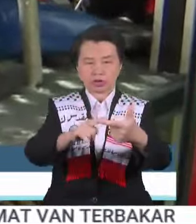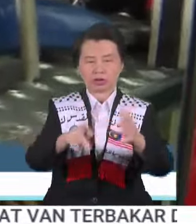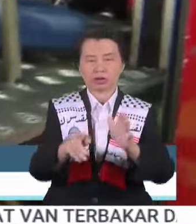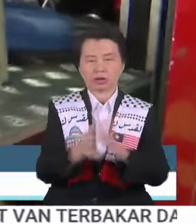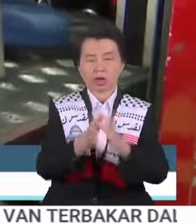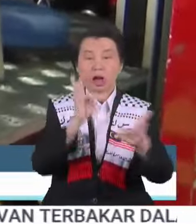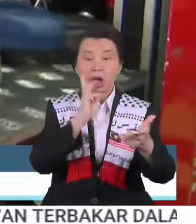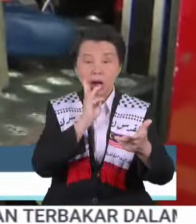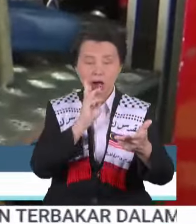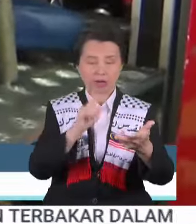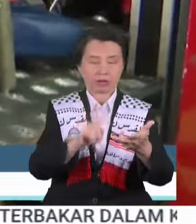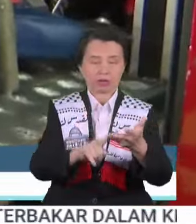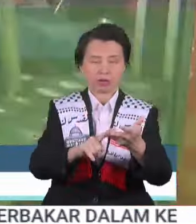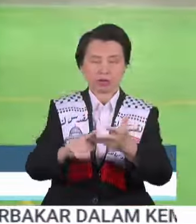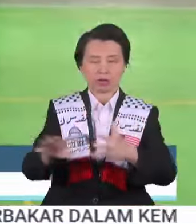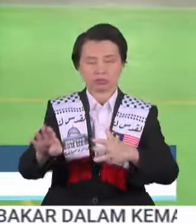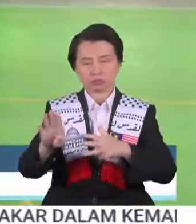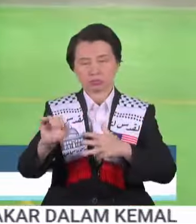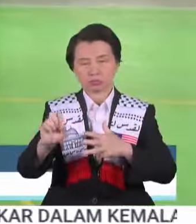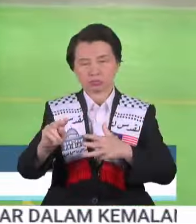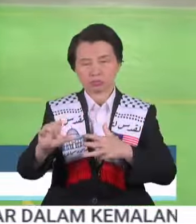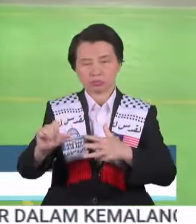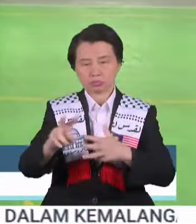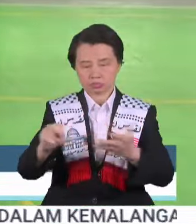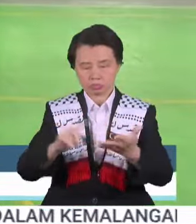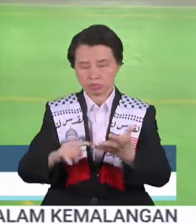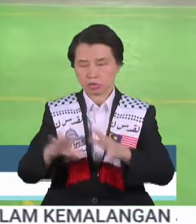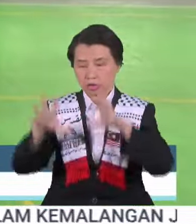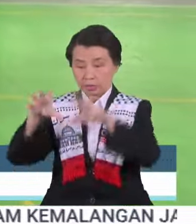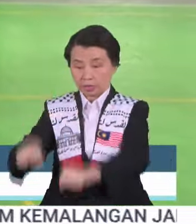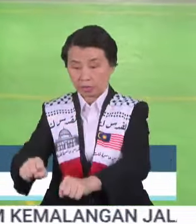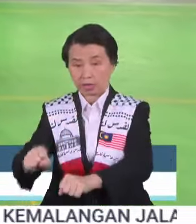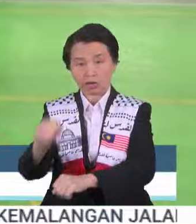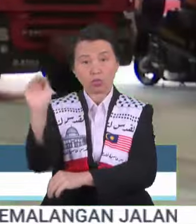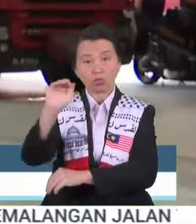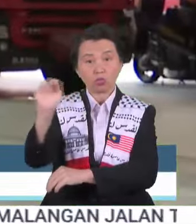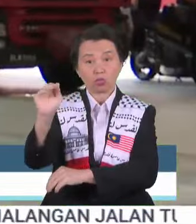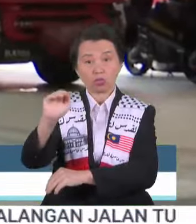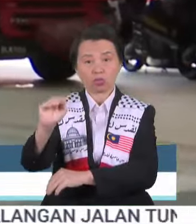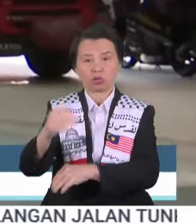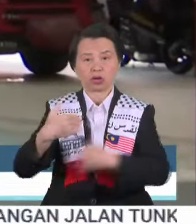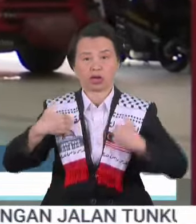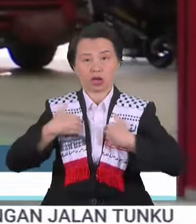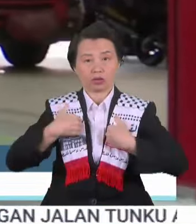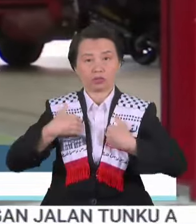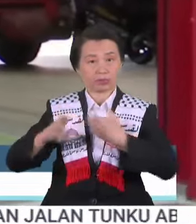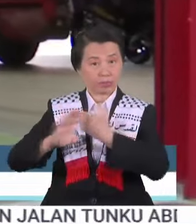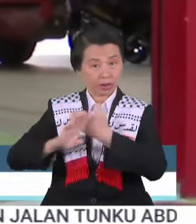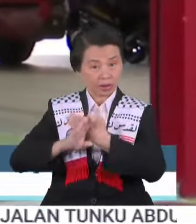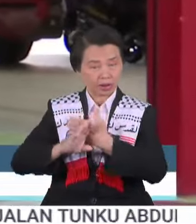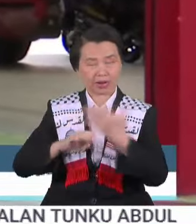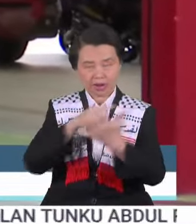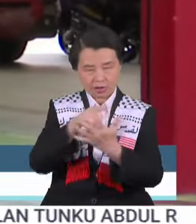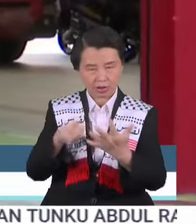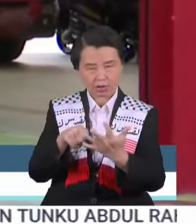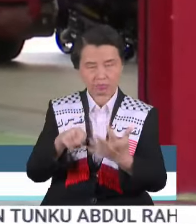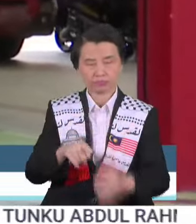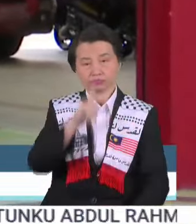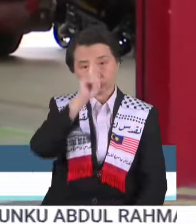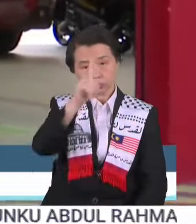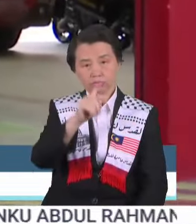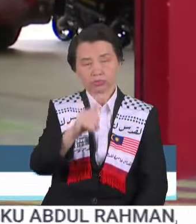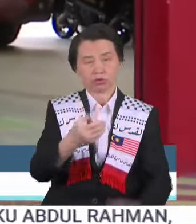keselamatan di air, bencana alam dan menangkap haiwan berbisa. Pastinya setiap anggota bomba